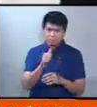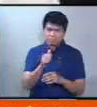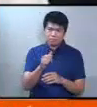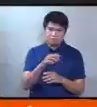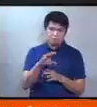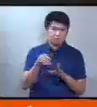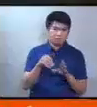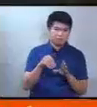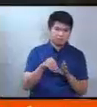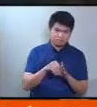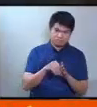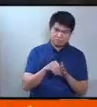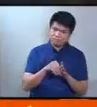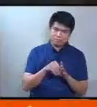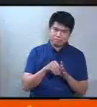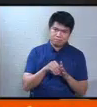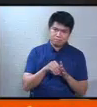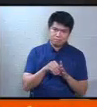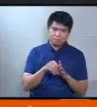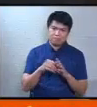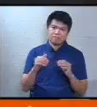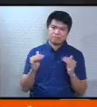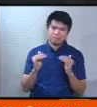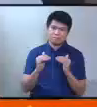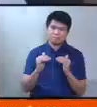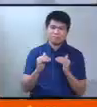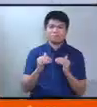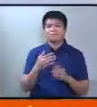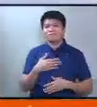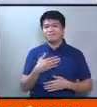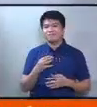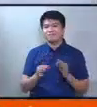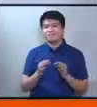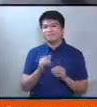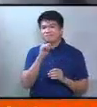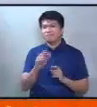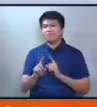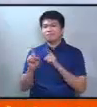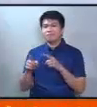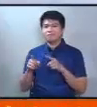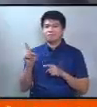kasama dun sa agenda, mas masaya siguro kung hindi ka na-attend. Kaya that's why I said,